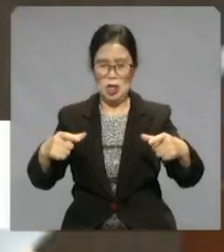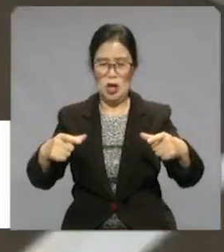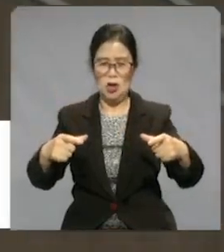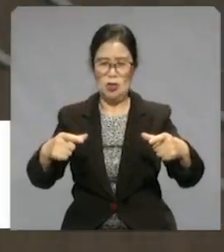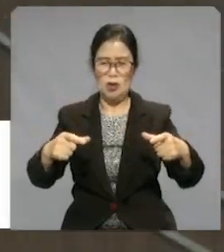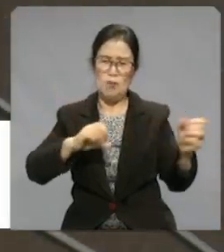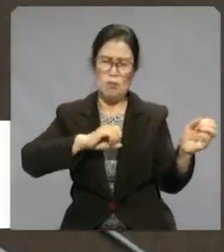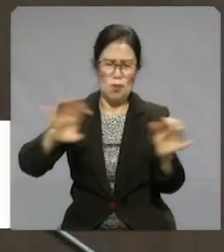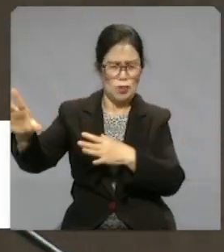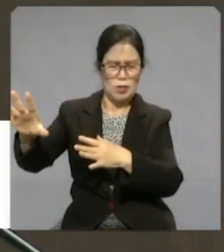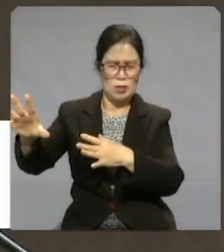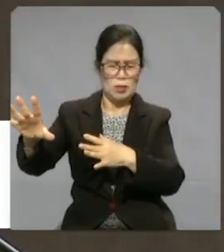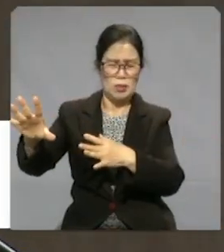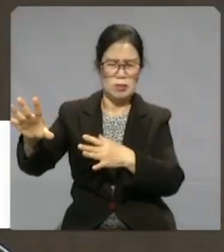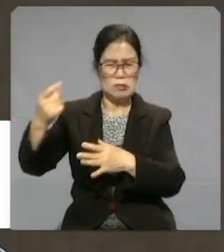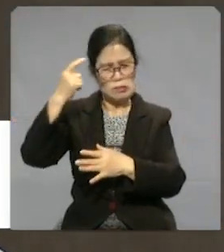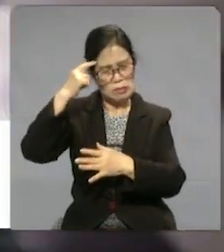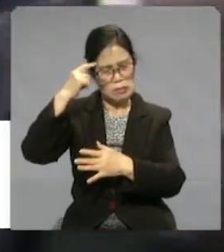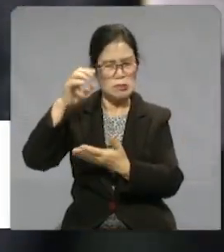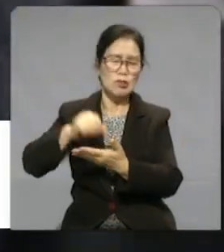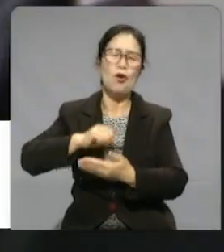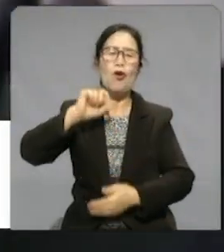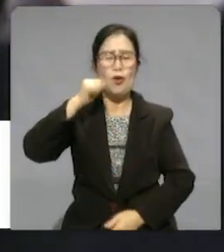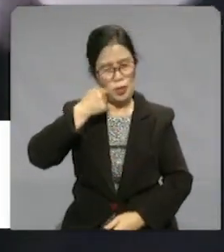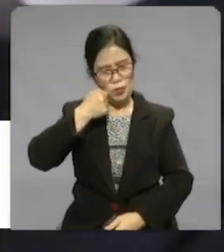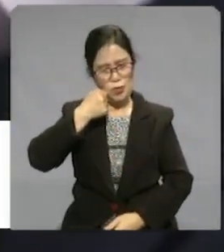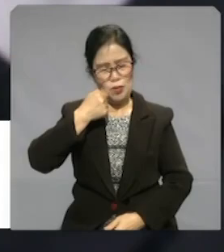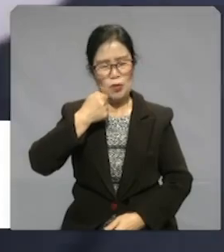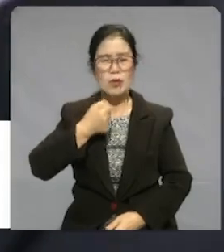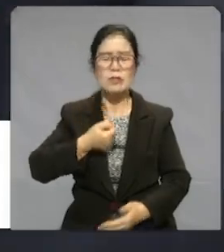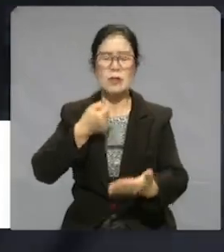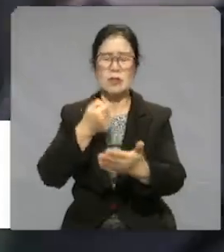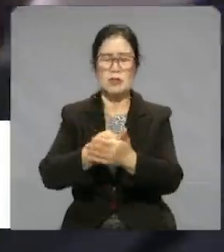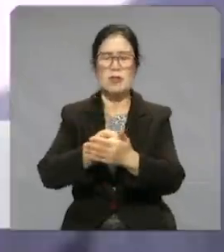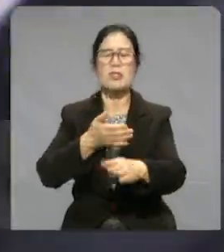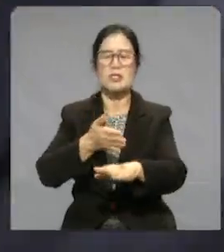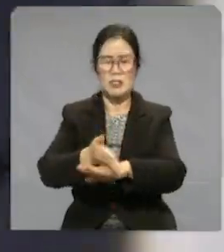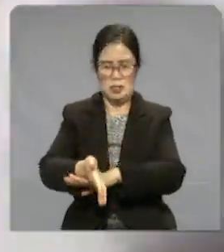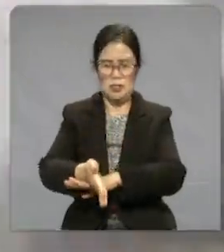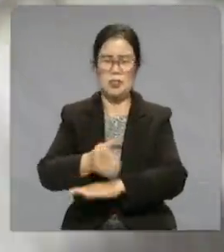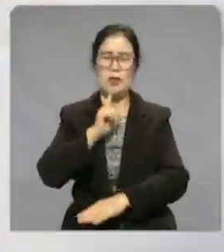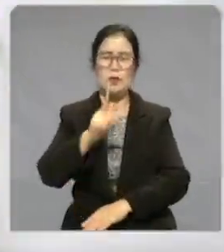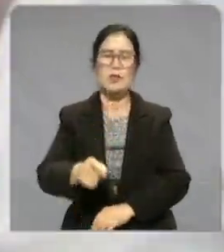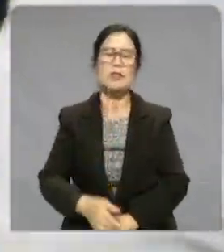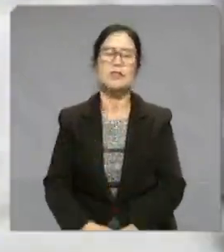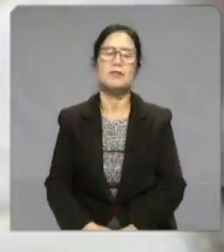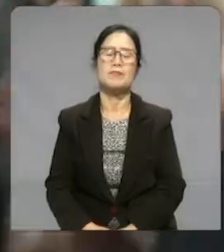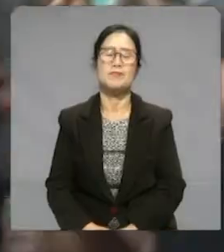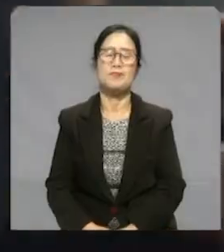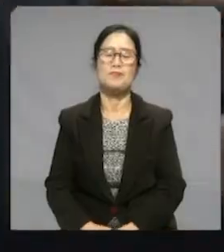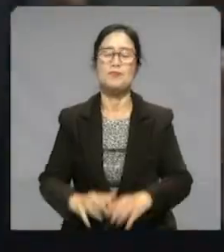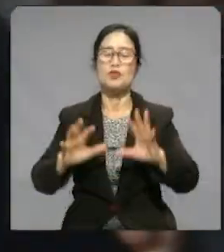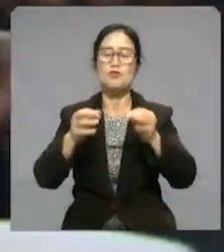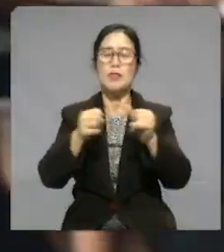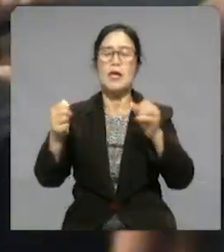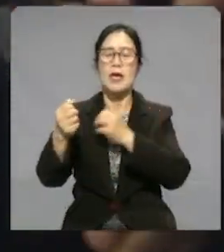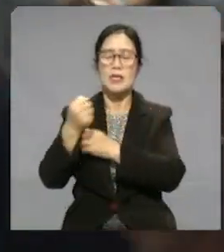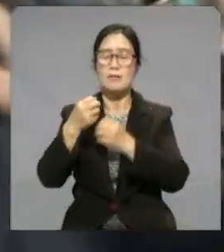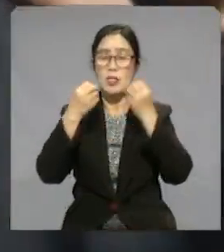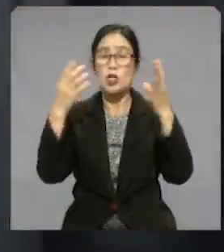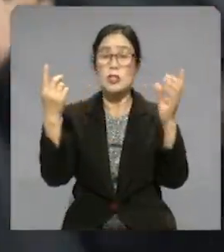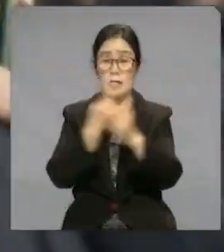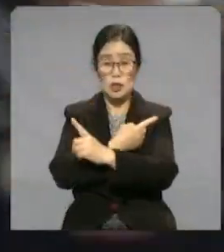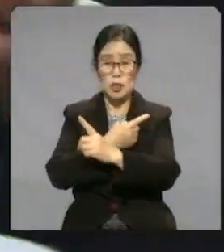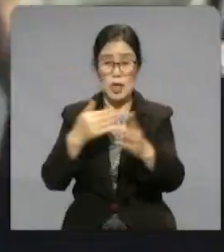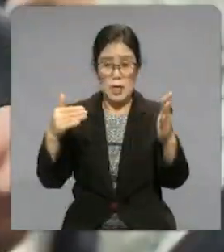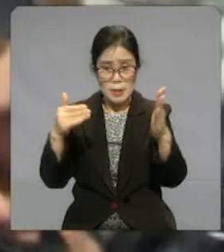요구를 수용하기가 어려웠다며 결정이 늦어진 배경을 설명했습니다. 국민의힘 혁신위가 끝난 시점을